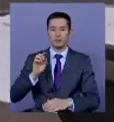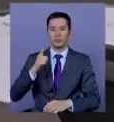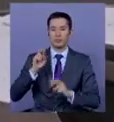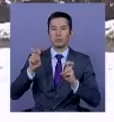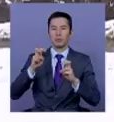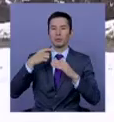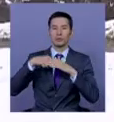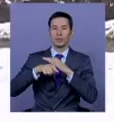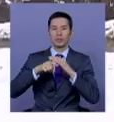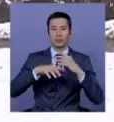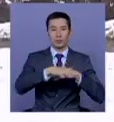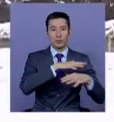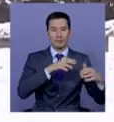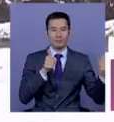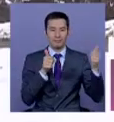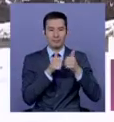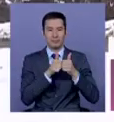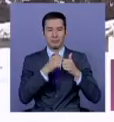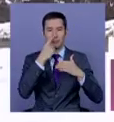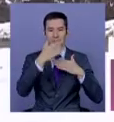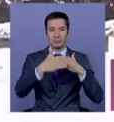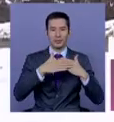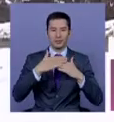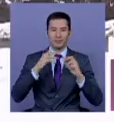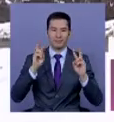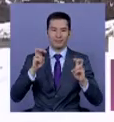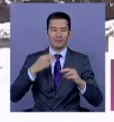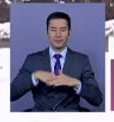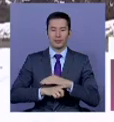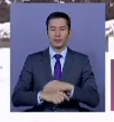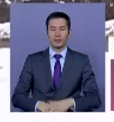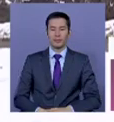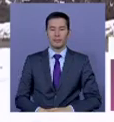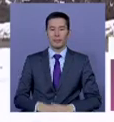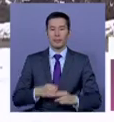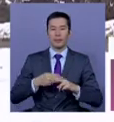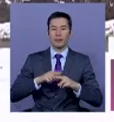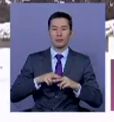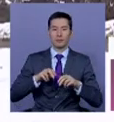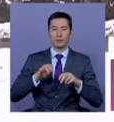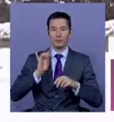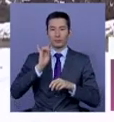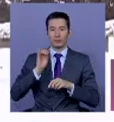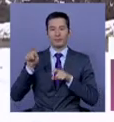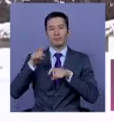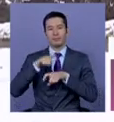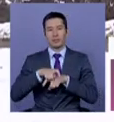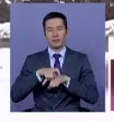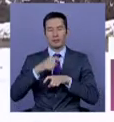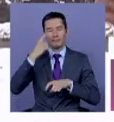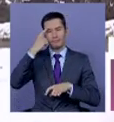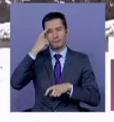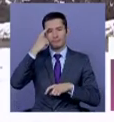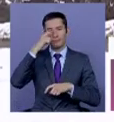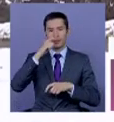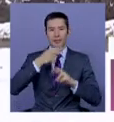меңзесе керек. Халық келіп жанына отырып бірге суретке түсу үшін, сол үшін халыққа жақын болу